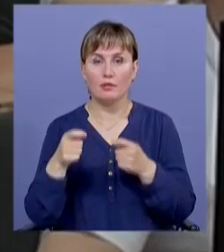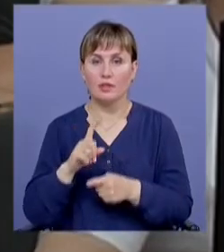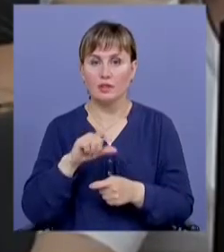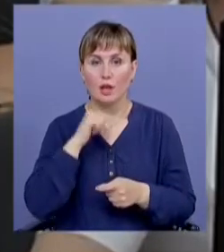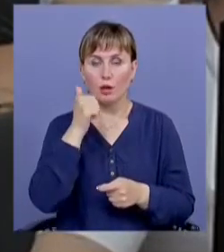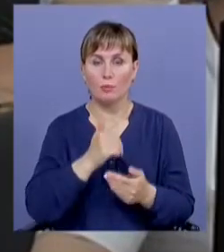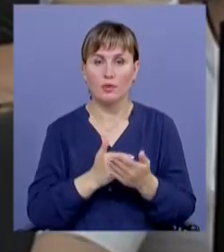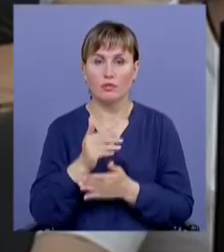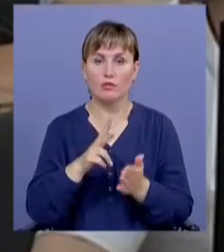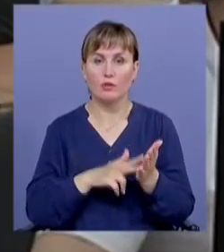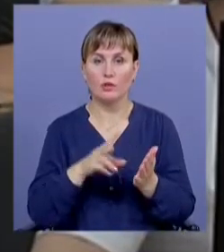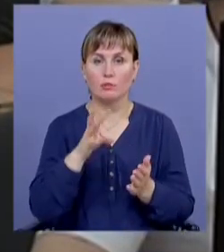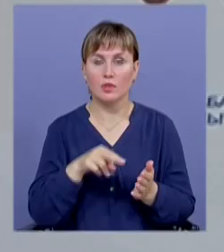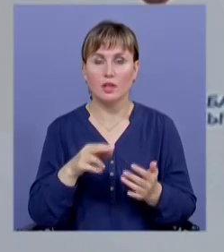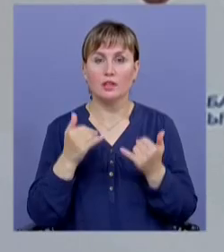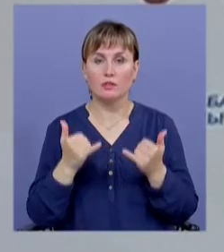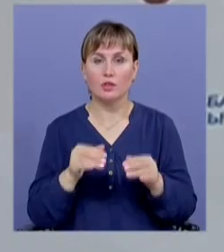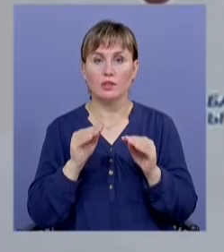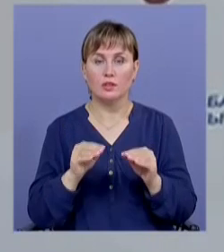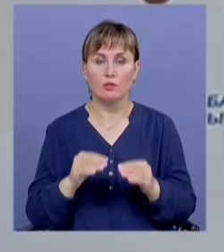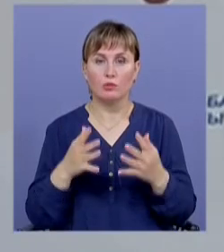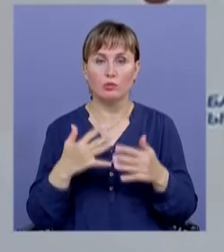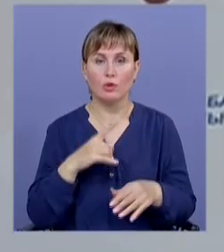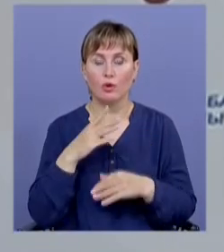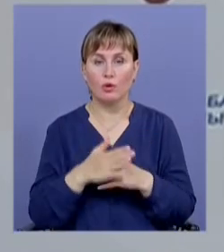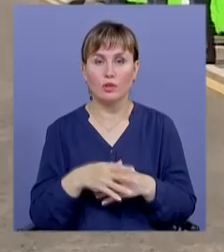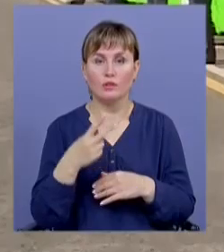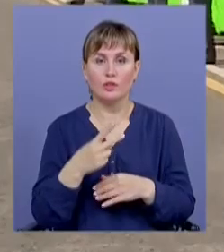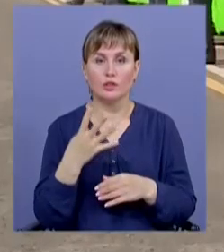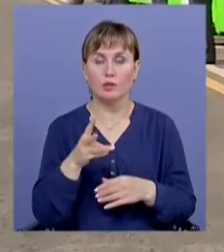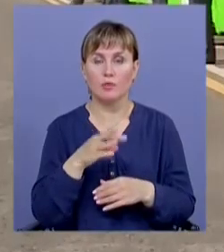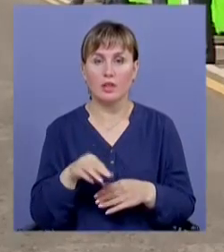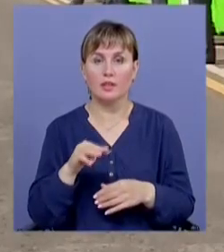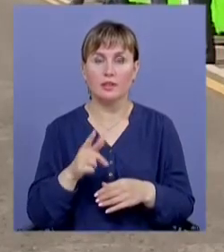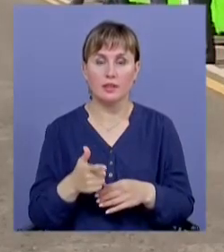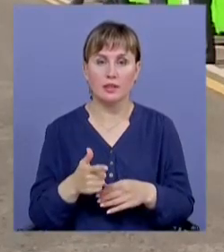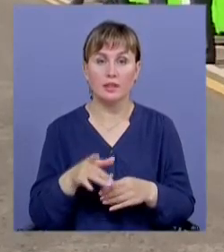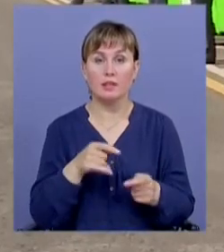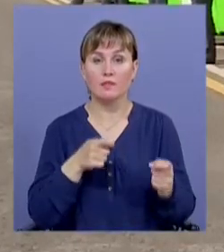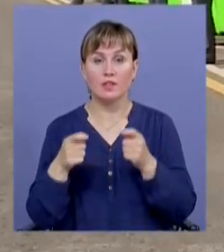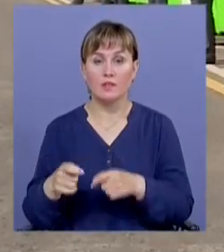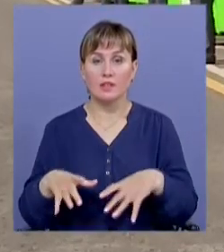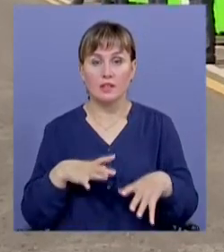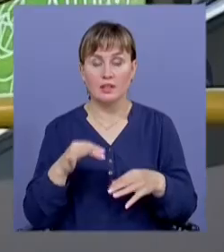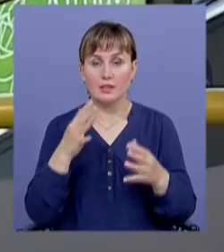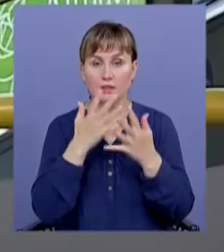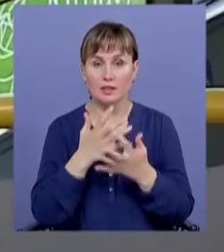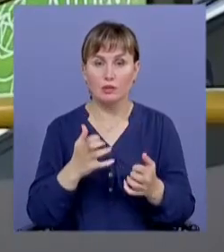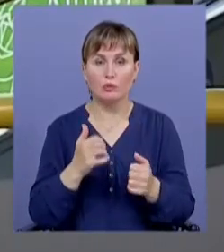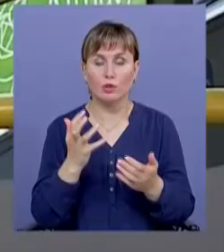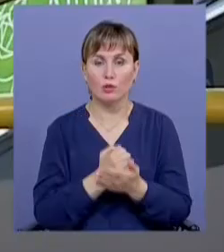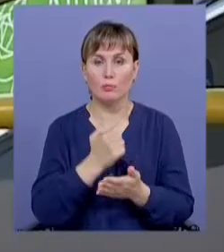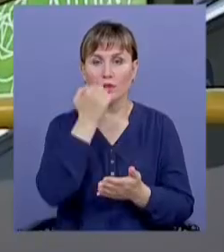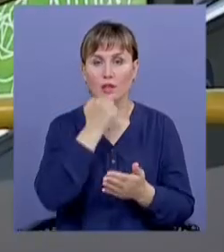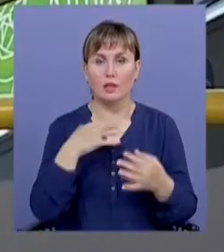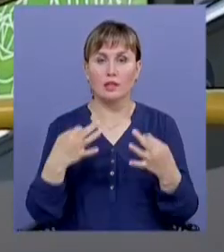едва превышали 8 миллиардов, то сегодня составляют уже около 24 миллиардов тенге. То есть вывести рынок из тени удалось благодаря